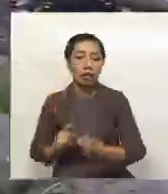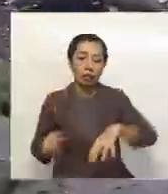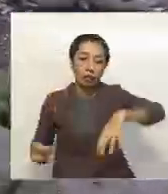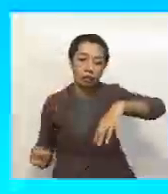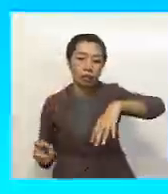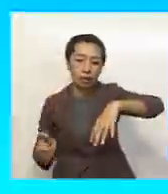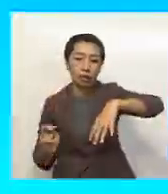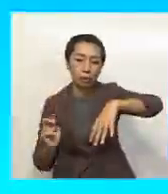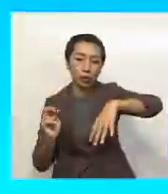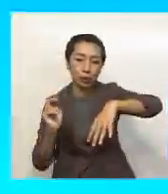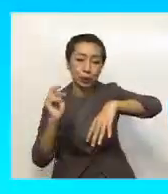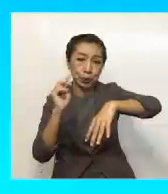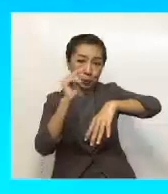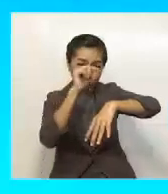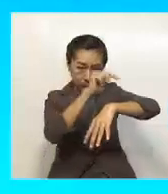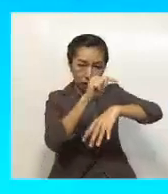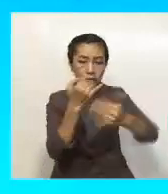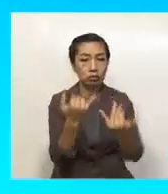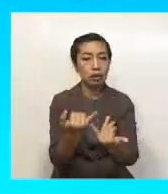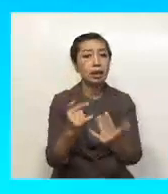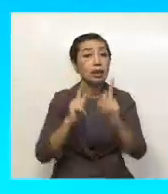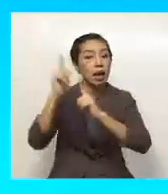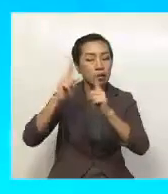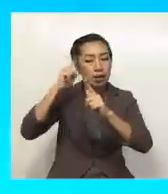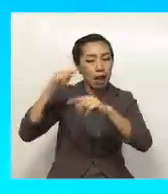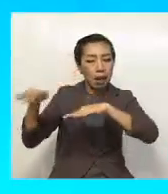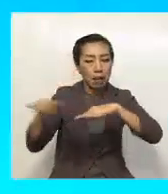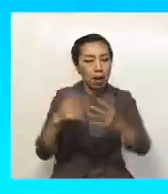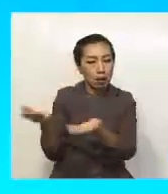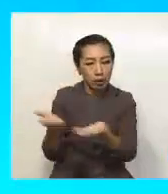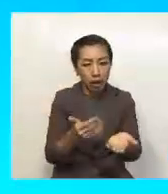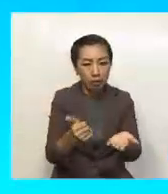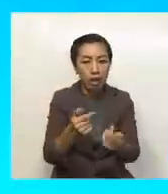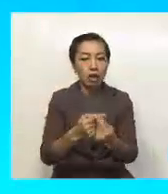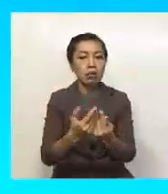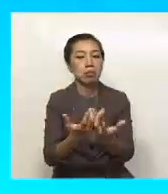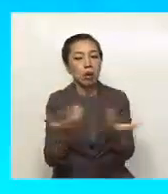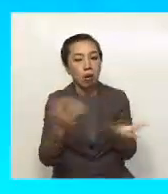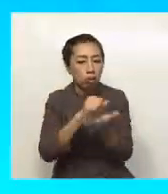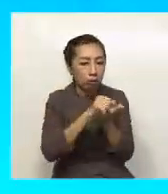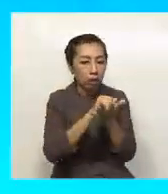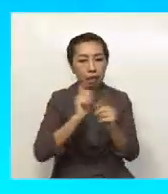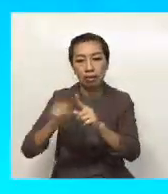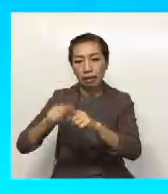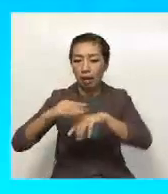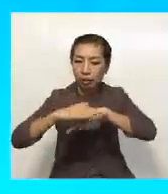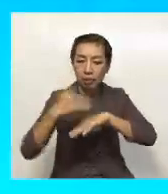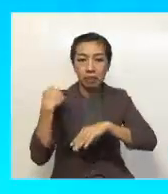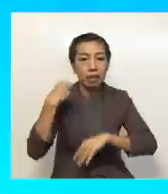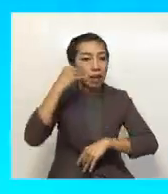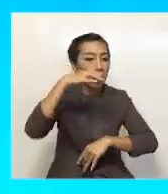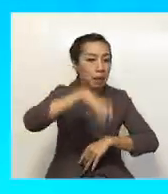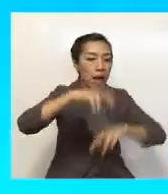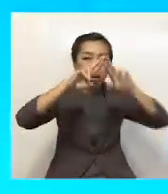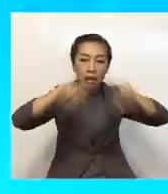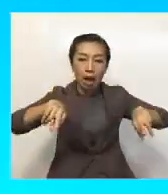ซึ่งปีนี้ทางจังหวัดเลยได้เตรียมความพร้อมต้อนรับนักท่องเที่ยวทั้งด้านสิ่งอำนวยความสะดวกต่างๆทั้งที่พัก